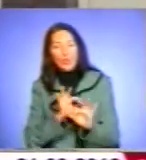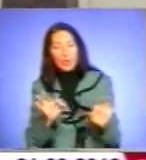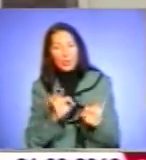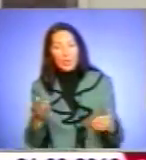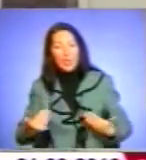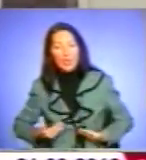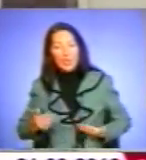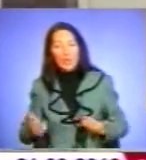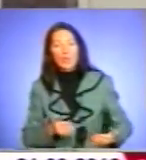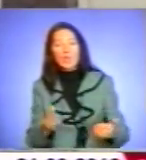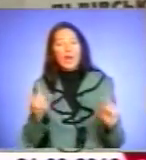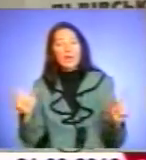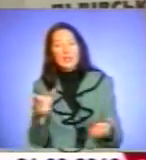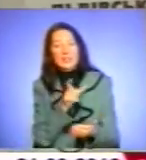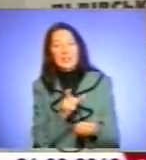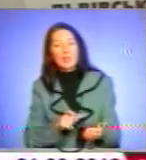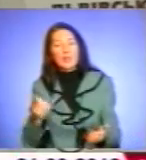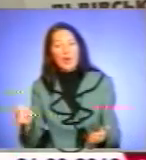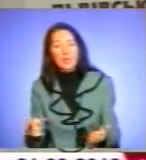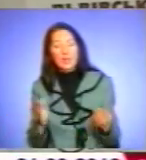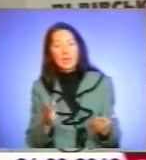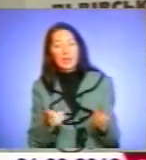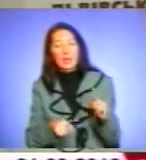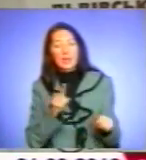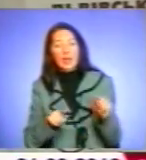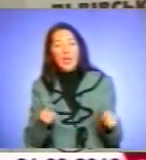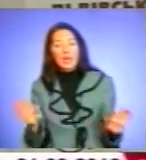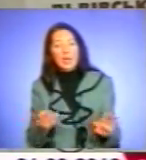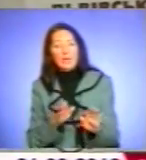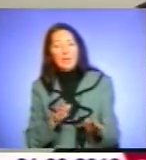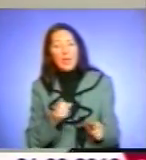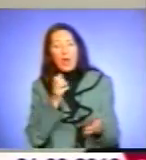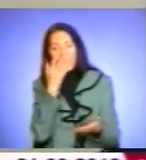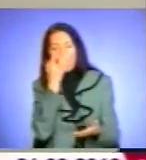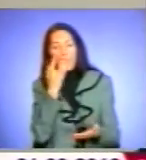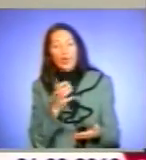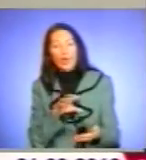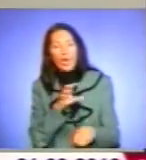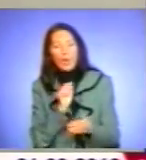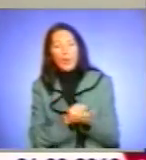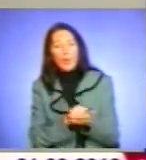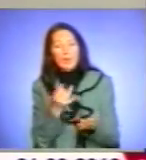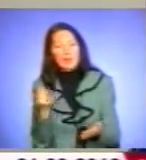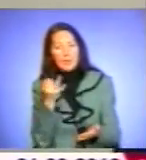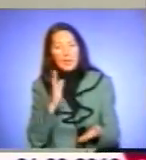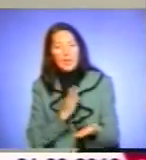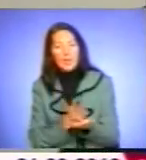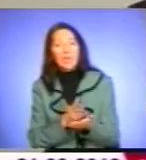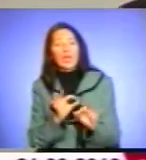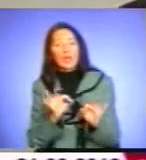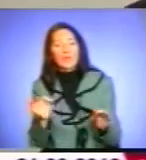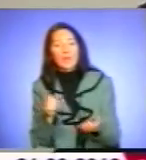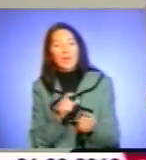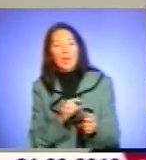шлях співачки. Однак деякі фото і документи зацікавлять відвідувачів. Є, наприклад, донесення Тернопільської воєводської